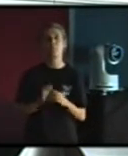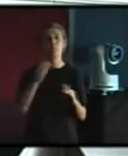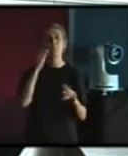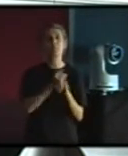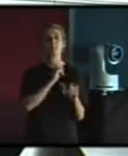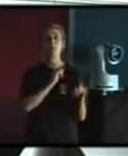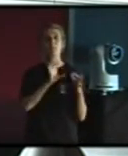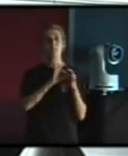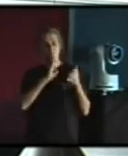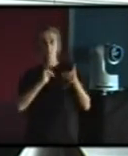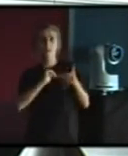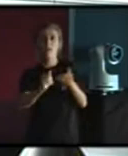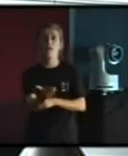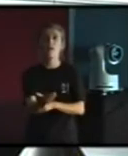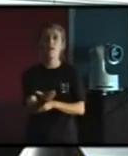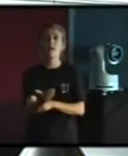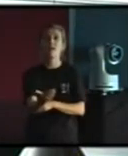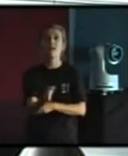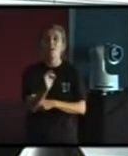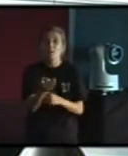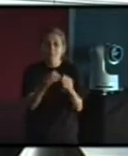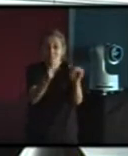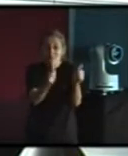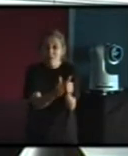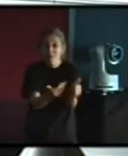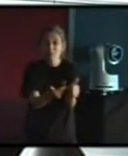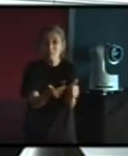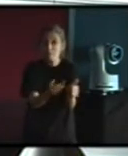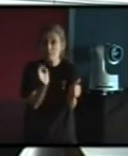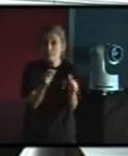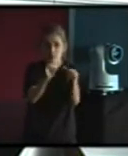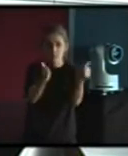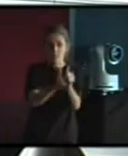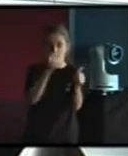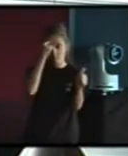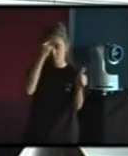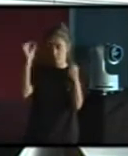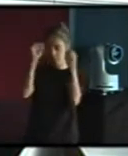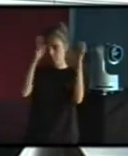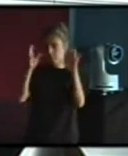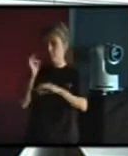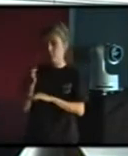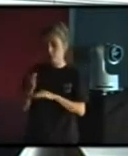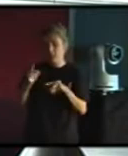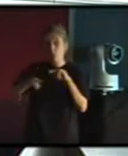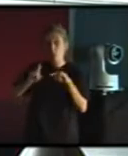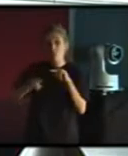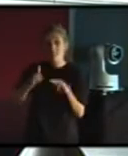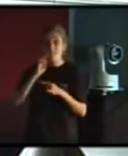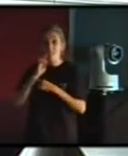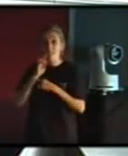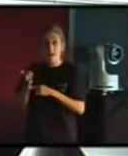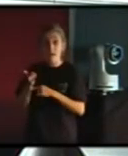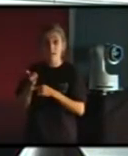que ce n'est pas facile l'affiliation dans la forme. Il n'y a pas de forme qui évoque l'univers immatériel du vin. Il n'y a pas de